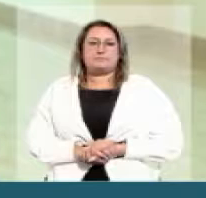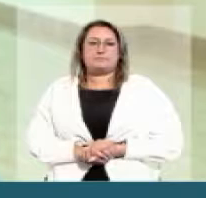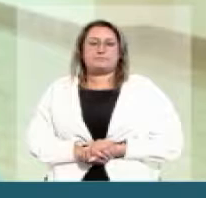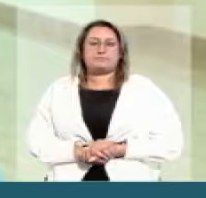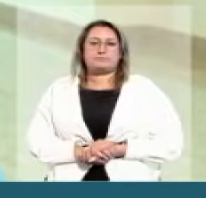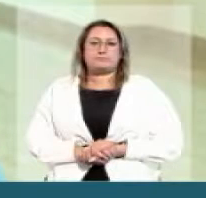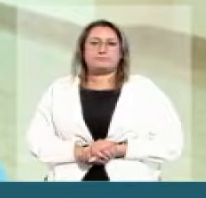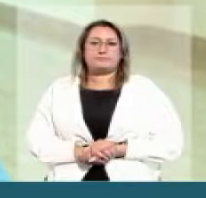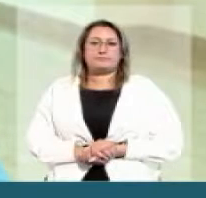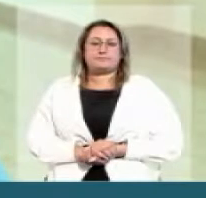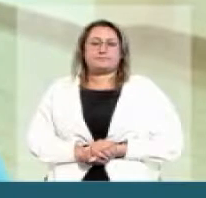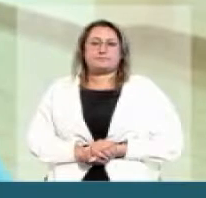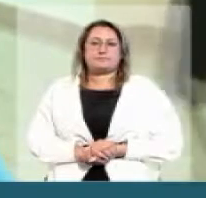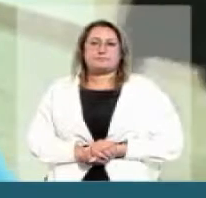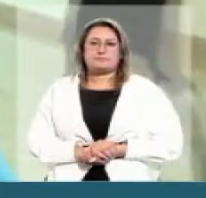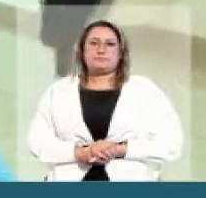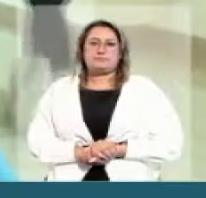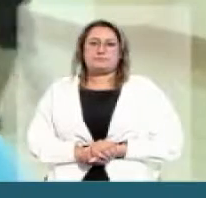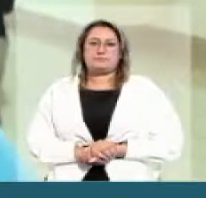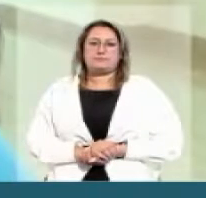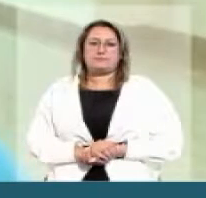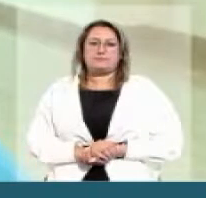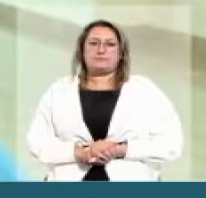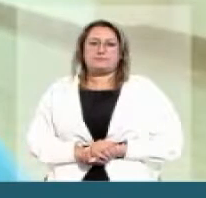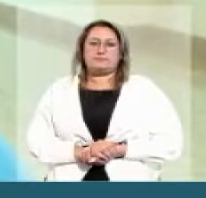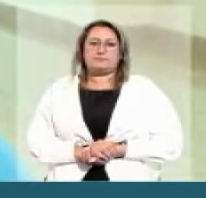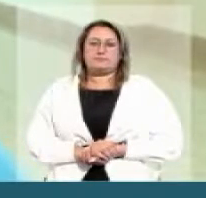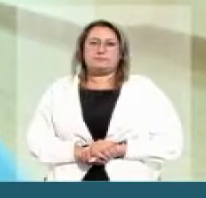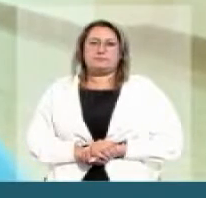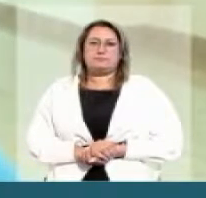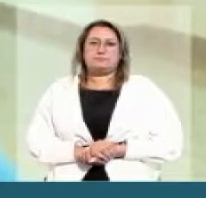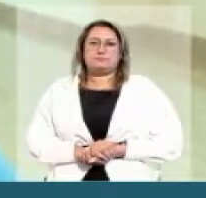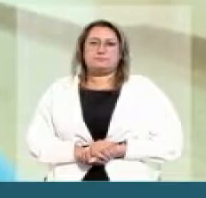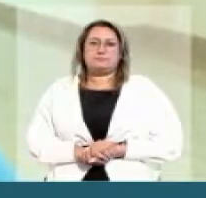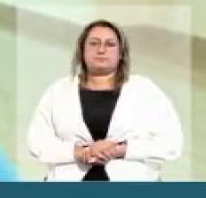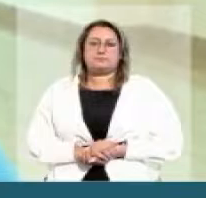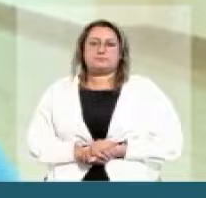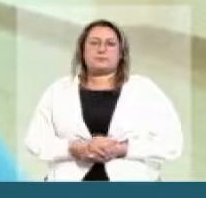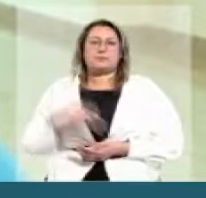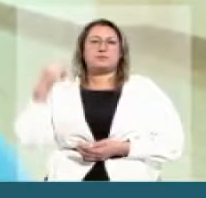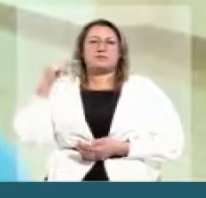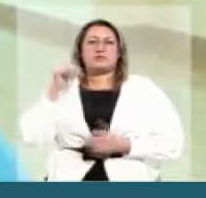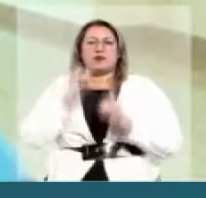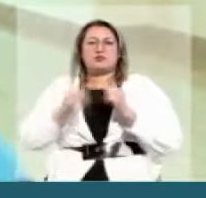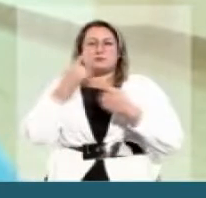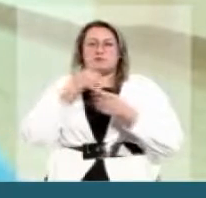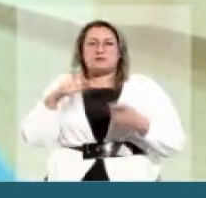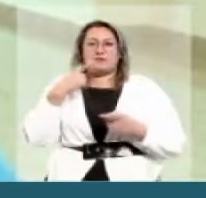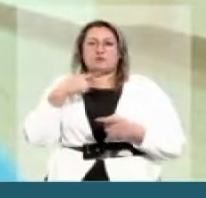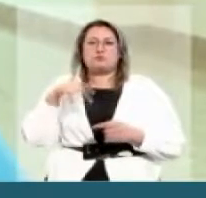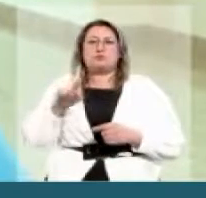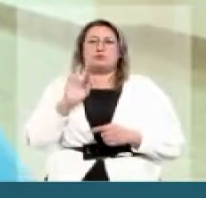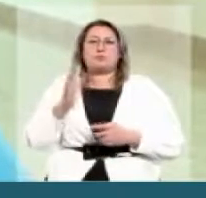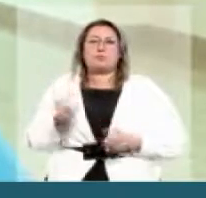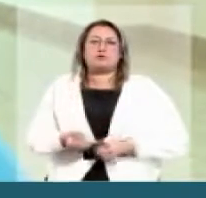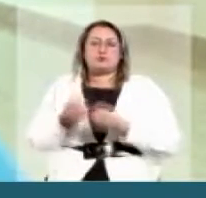мерекемен. Елбасымыз әрбір жолдауында ғылым мен білімге үлкен мән береді қазіргі таңда. Осы жылғы жолдауда